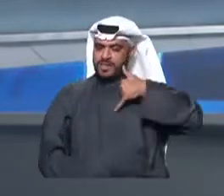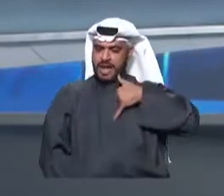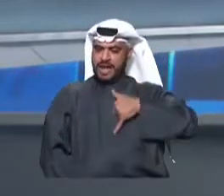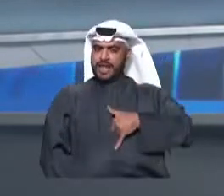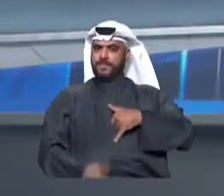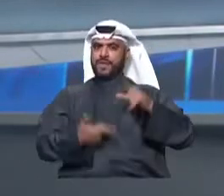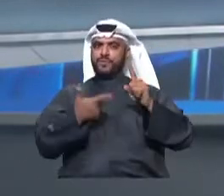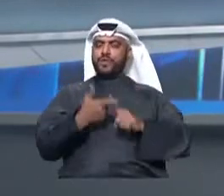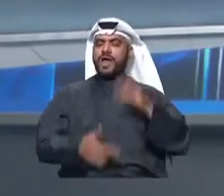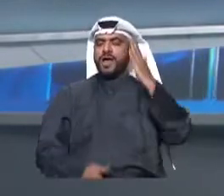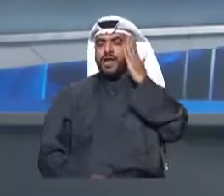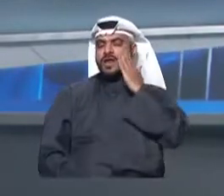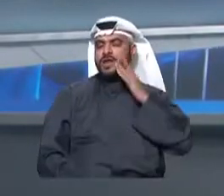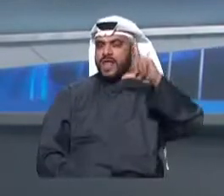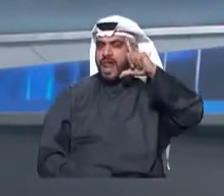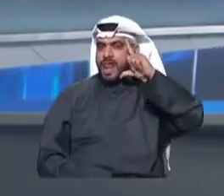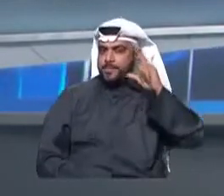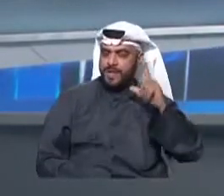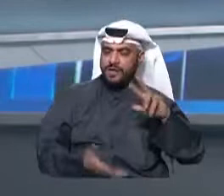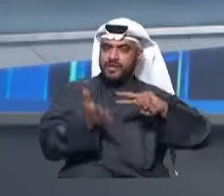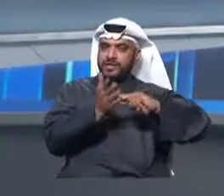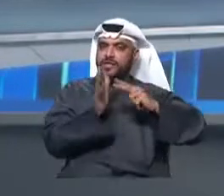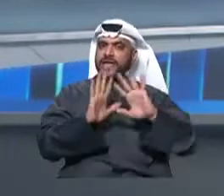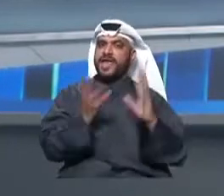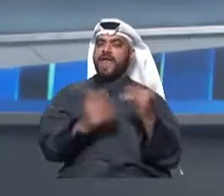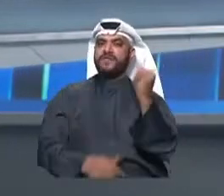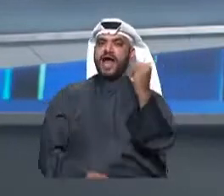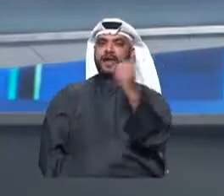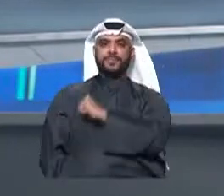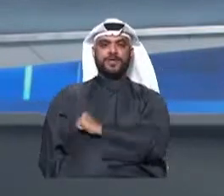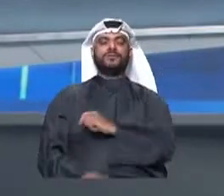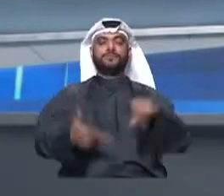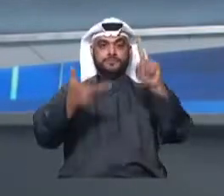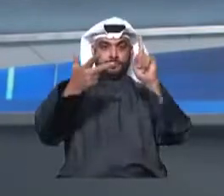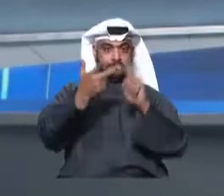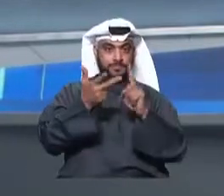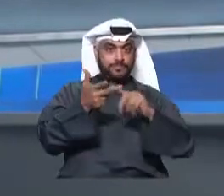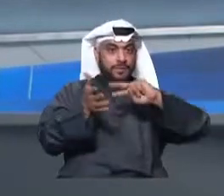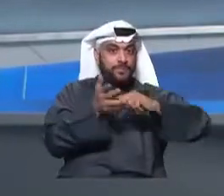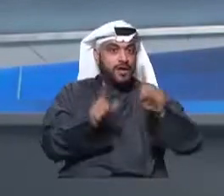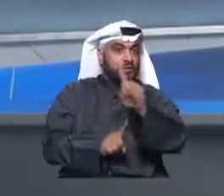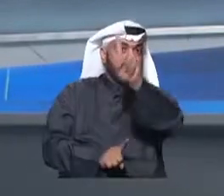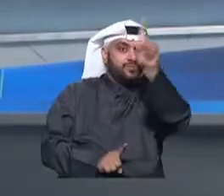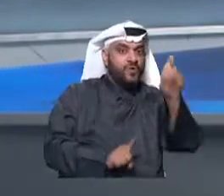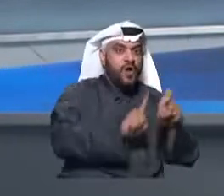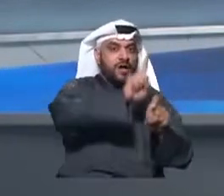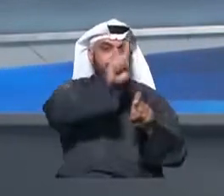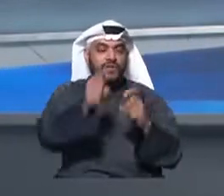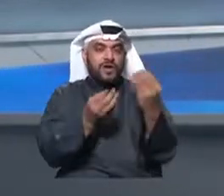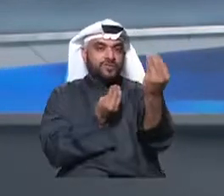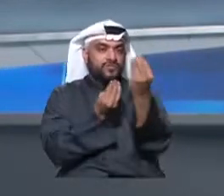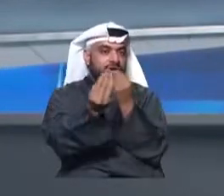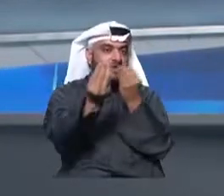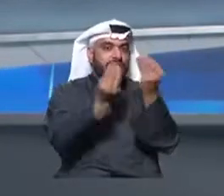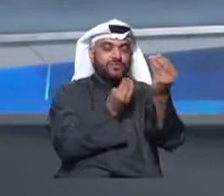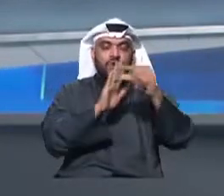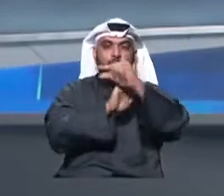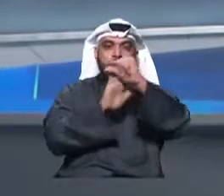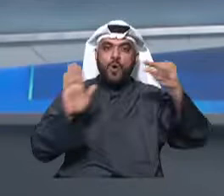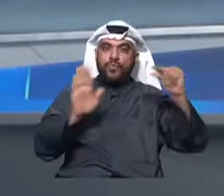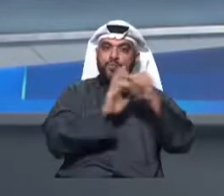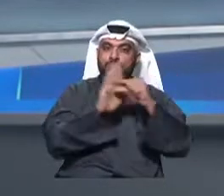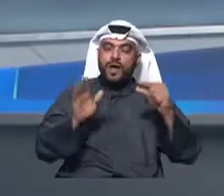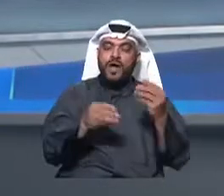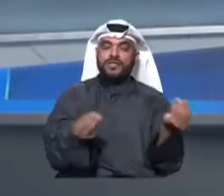والليبية وآخر التطورات في المشهد العربي، فضلا عن مناقشة عدد من الموضوعات المتعلقة